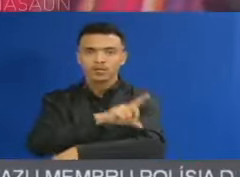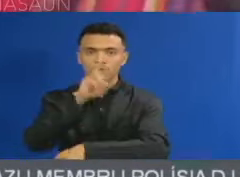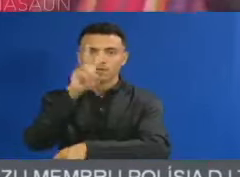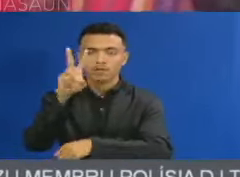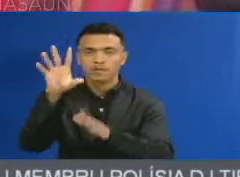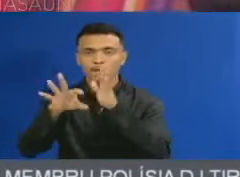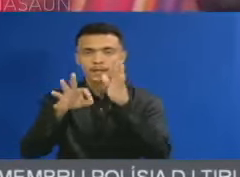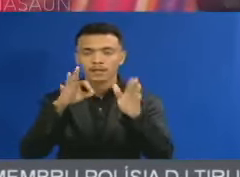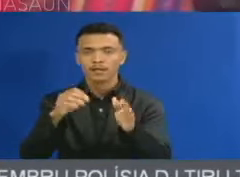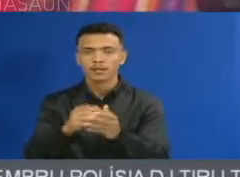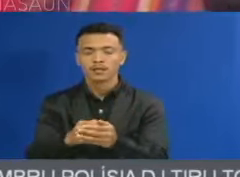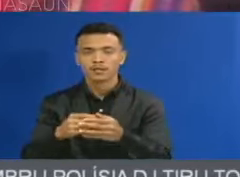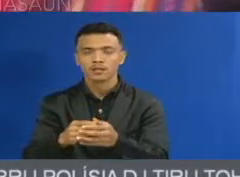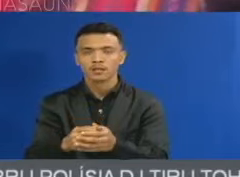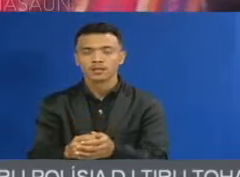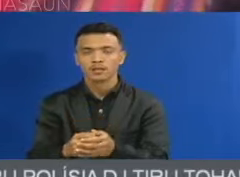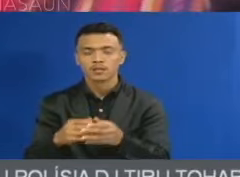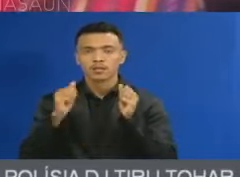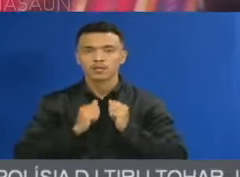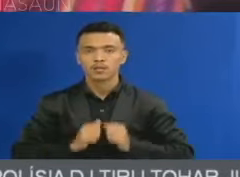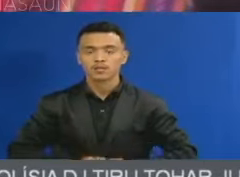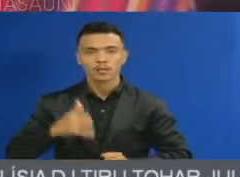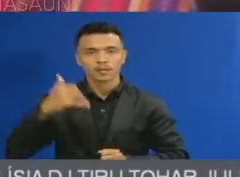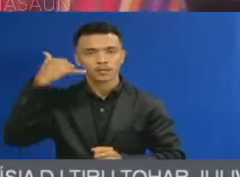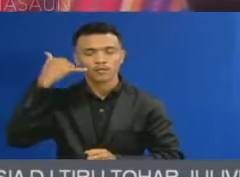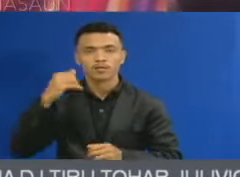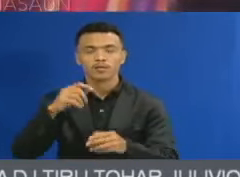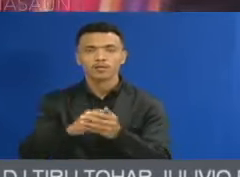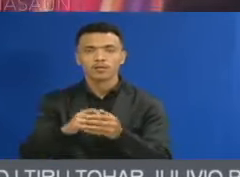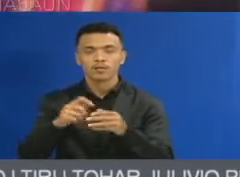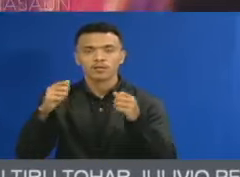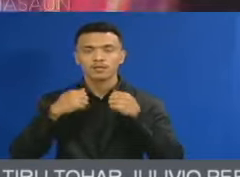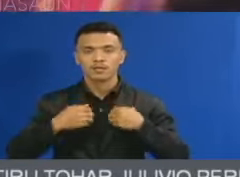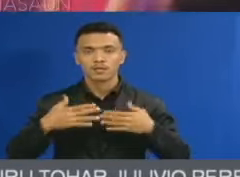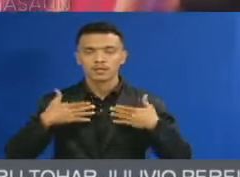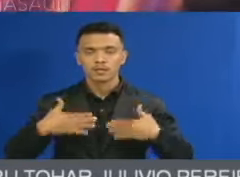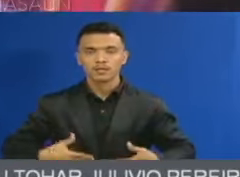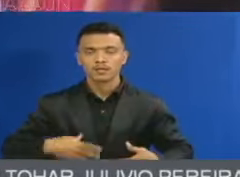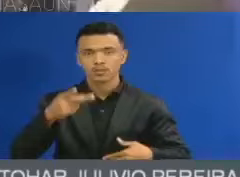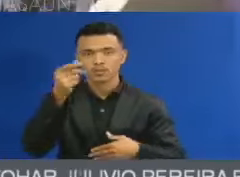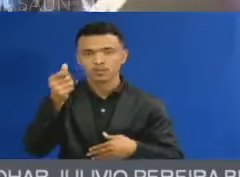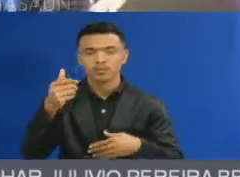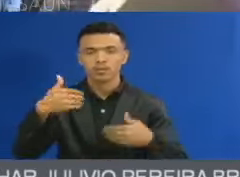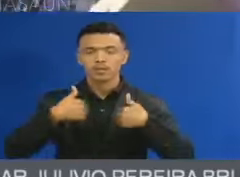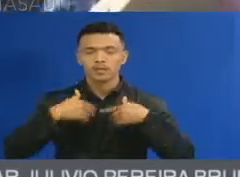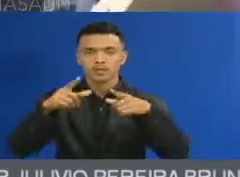konsege hetang matebiang ne ropa laran, telemovel no isin rohan balun iha lagua laran.